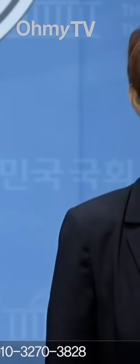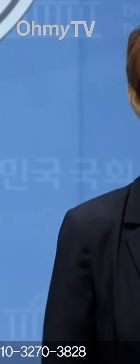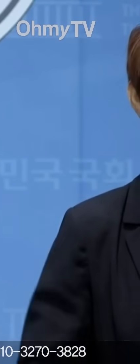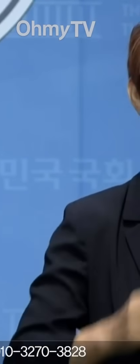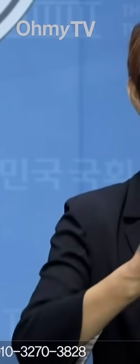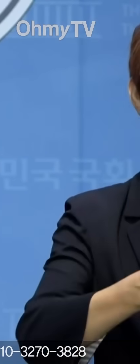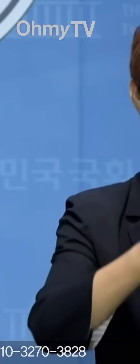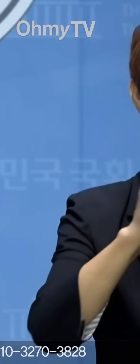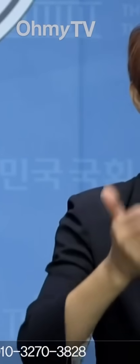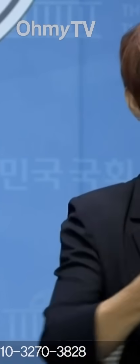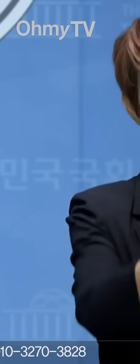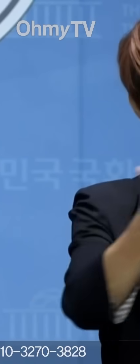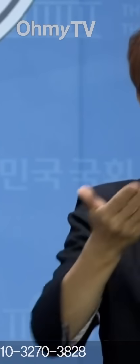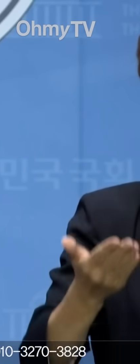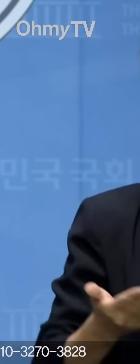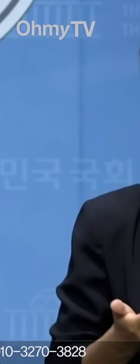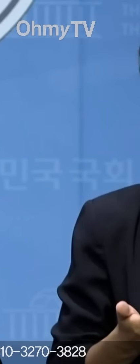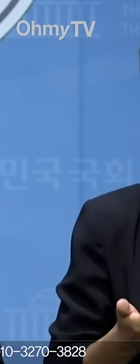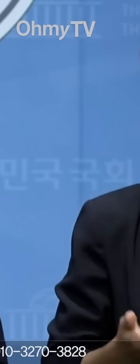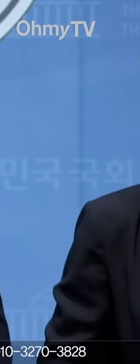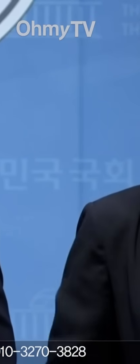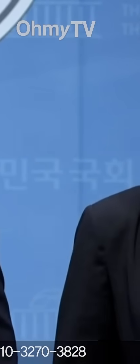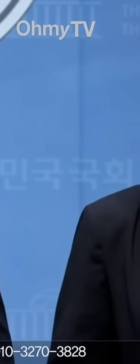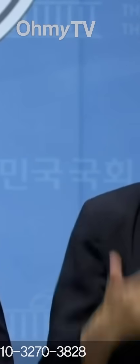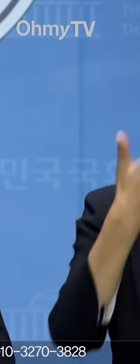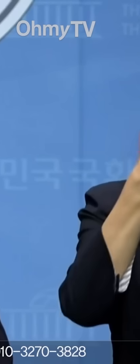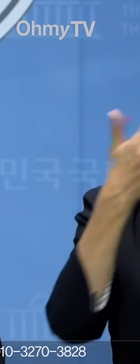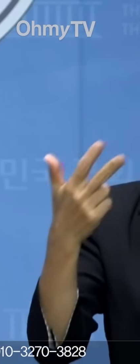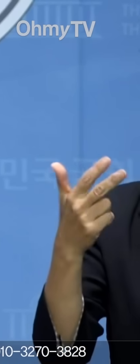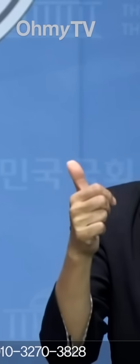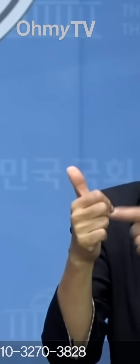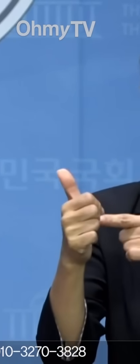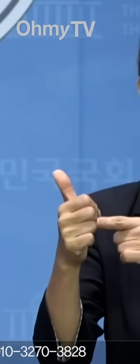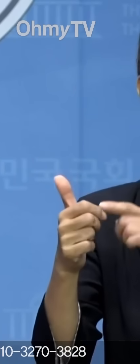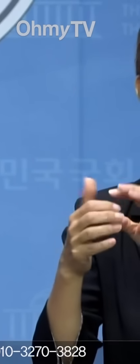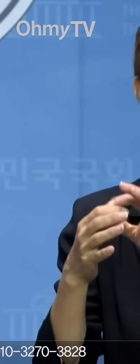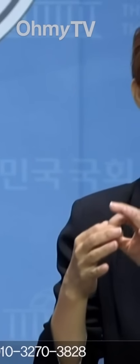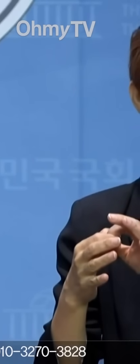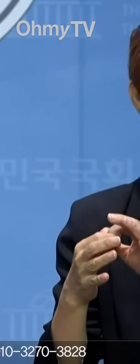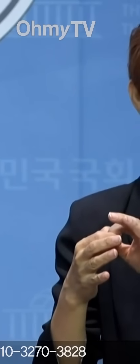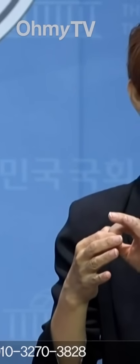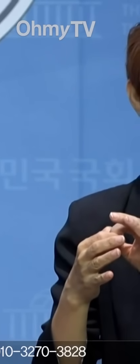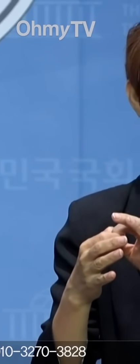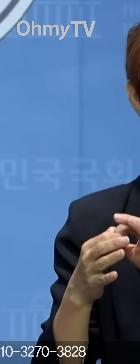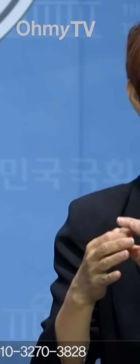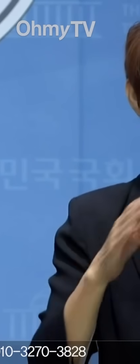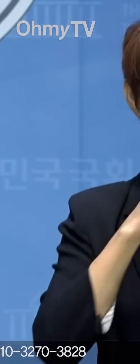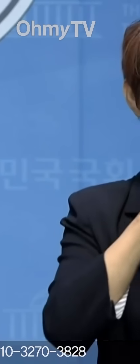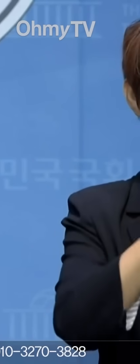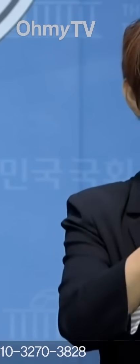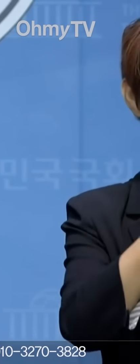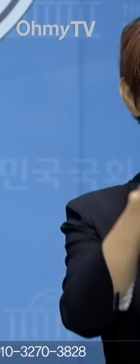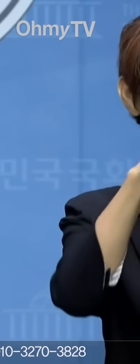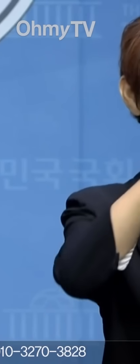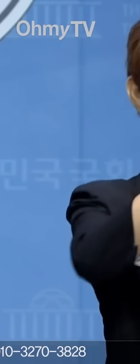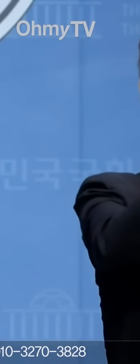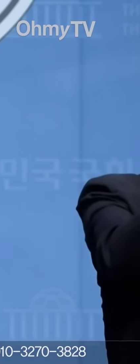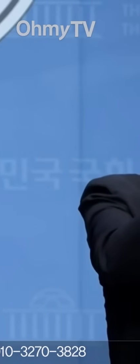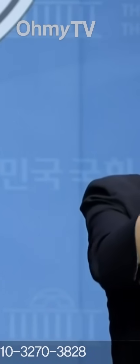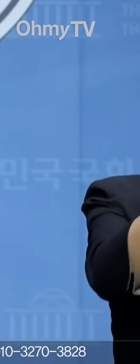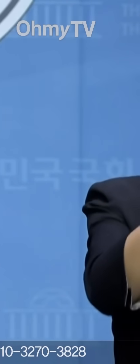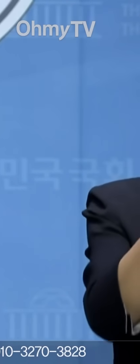존경하는 국민 여러분, 이재명 대표에 대한 소위 대북 송금